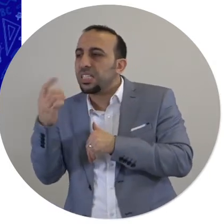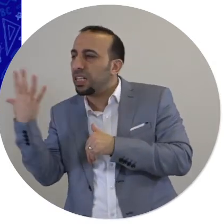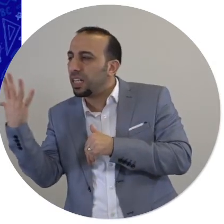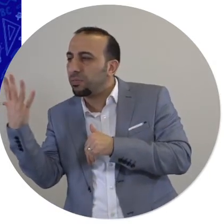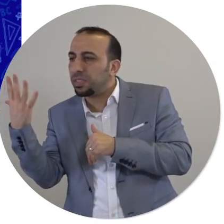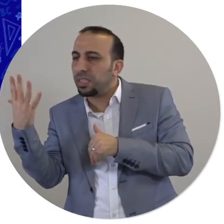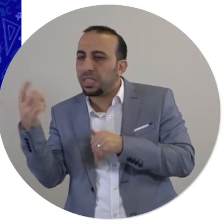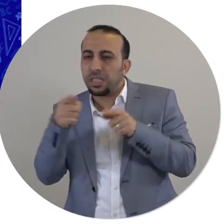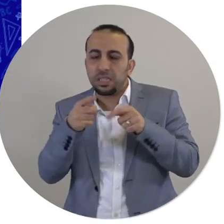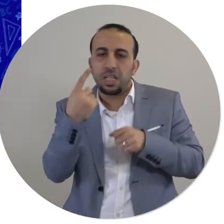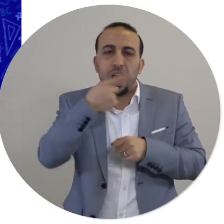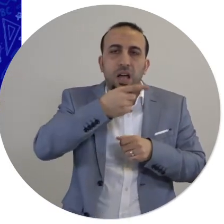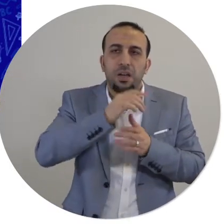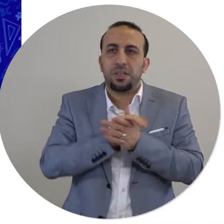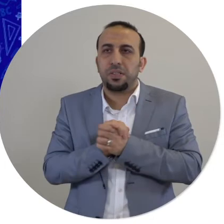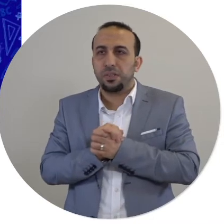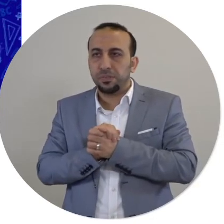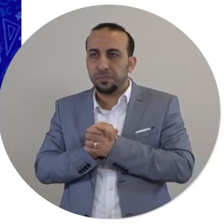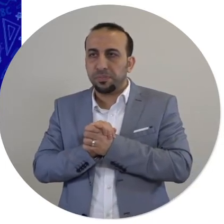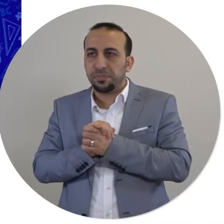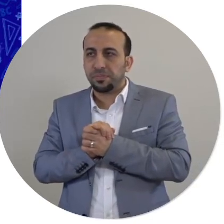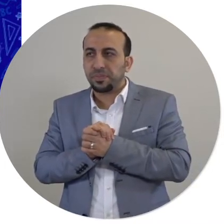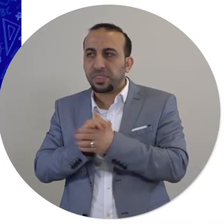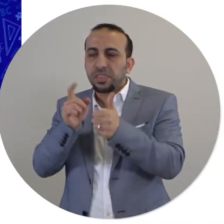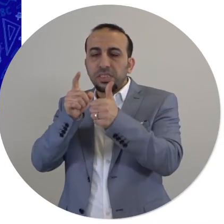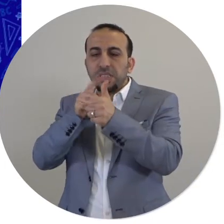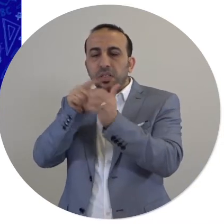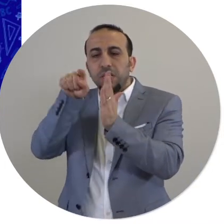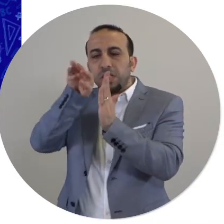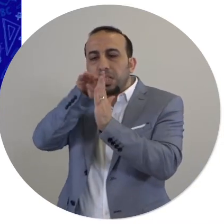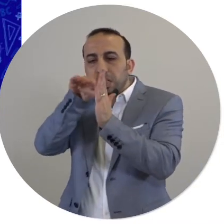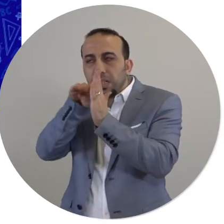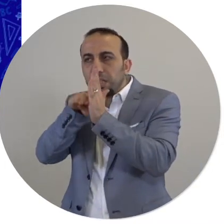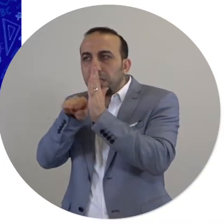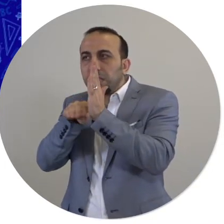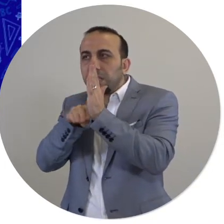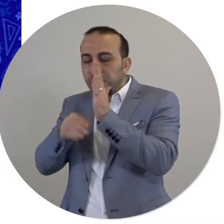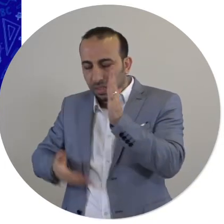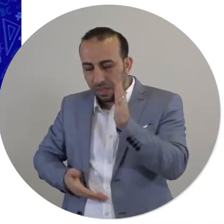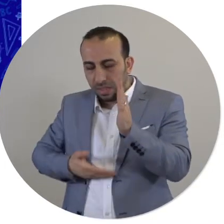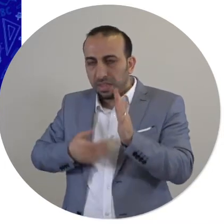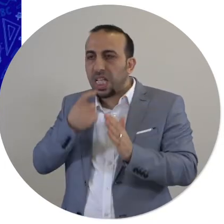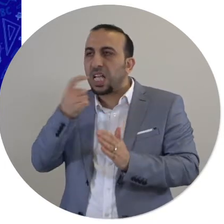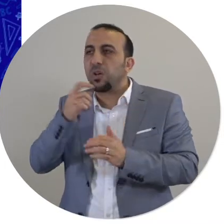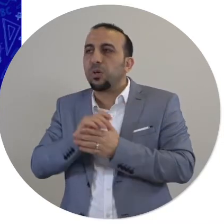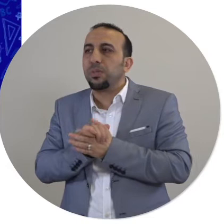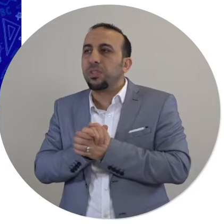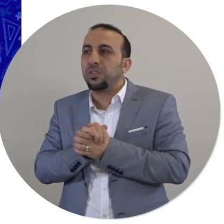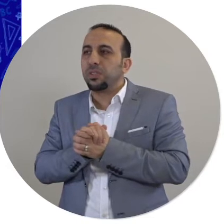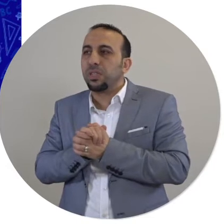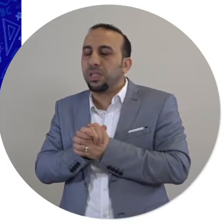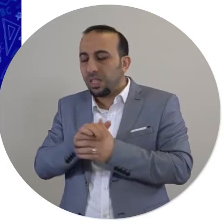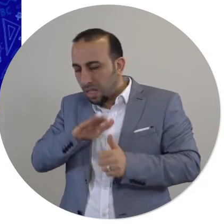السكاني. الفئات التي يضمها التركيب العمري فئة الأطفال، وهم الذين يبلغون من العمر منذ الولادة إلى سن 14